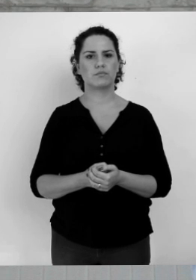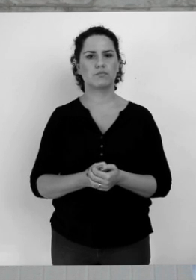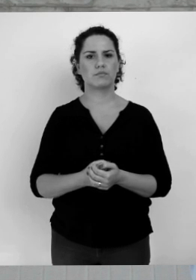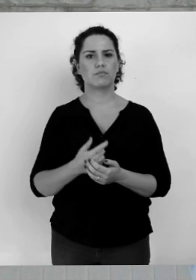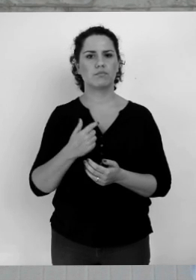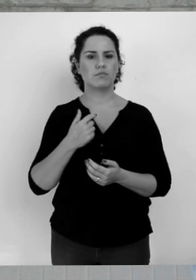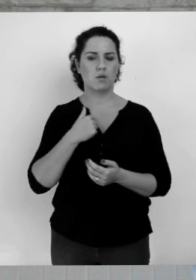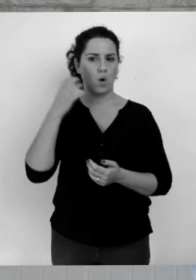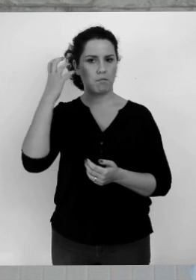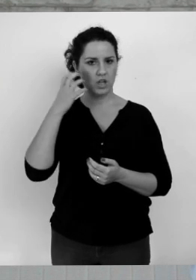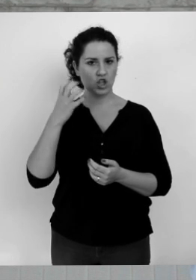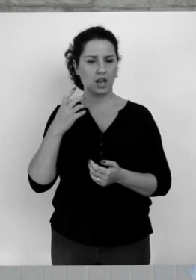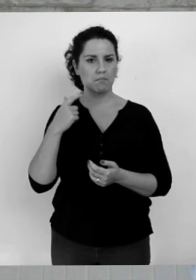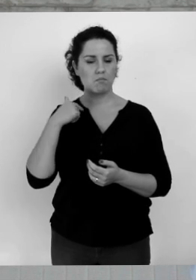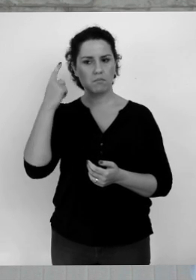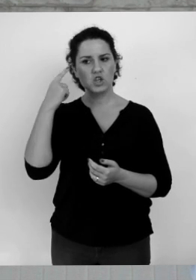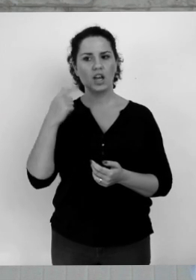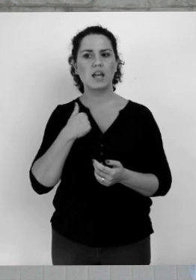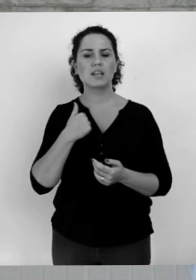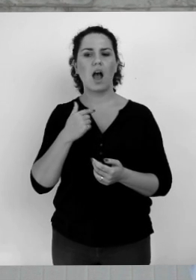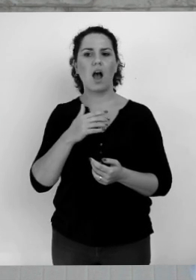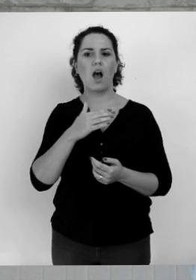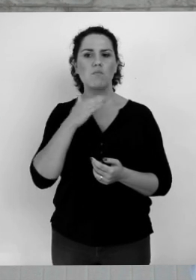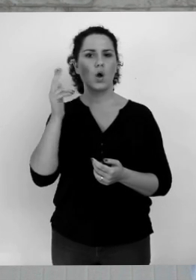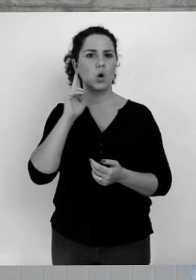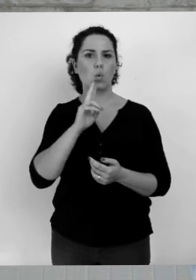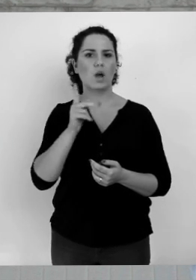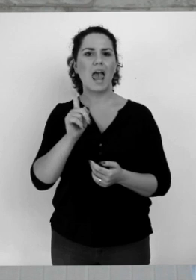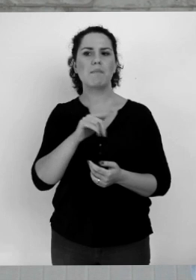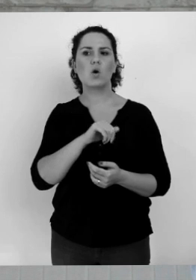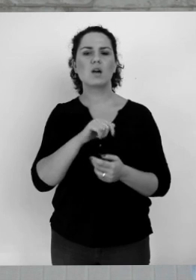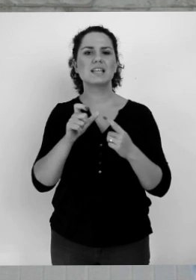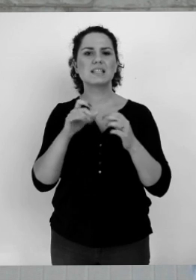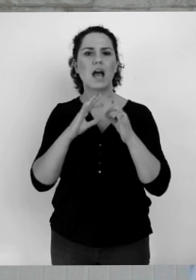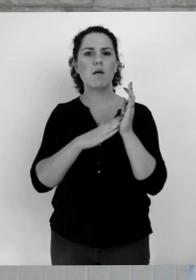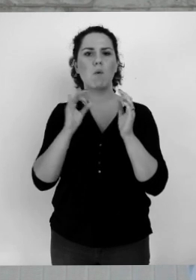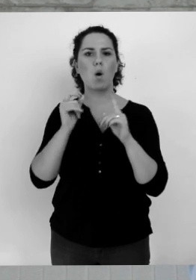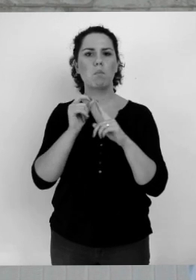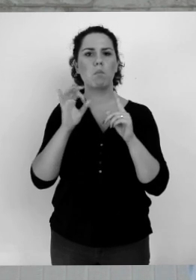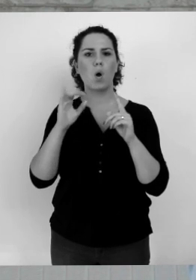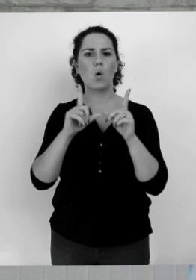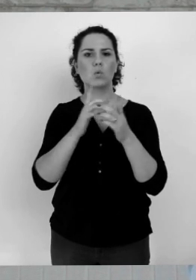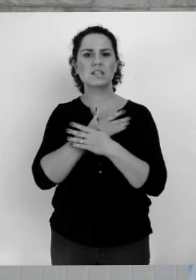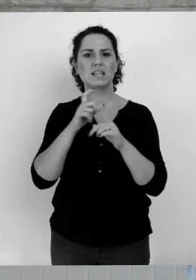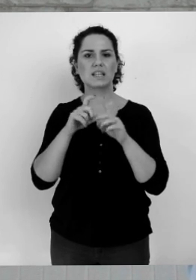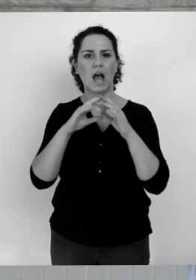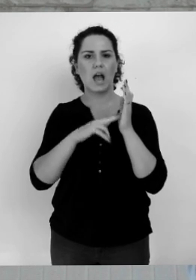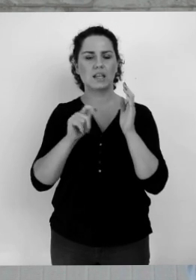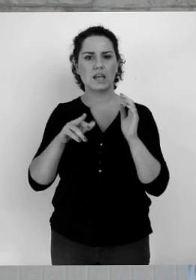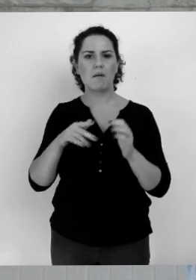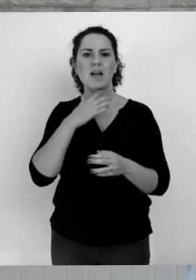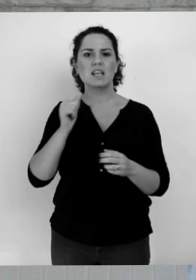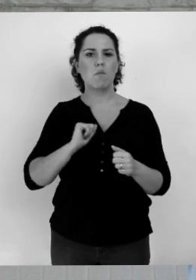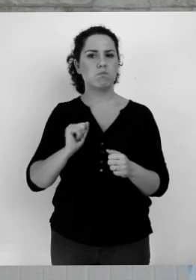Ja, moje mišljenje da mnogi gluhi nemaju samo poštane, pa se boje